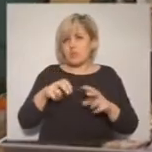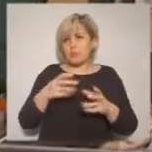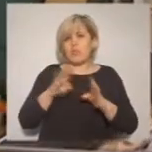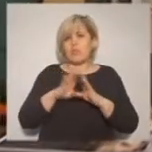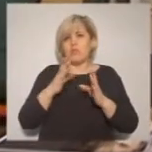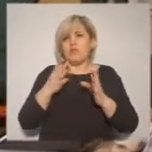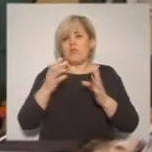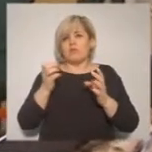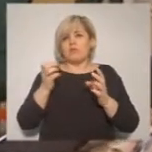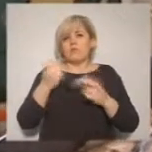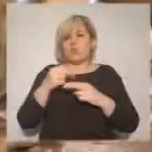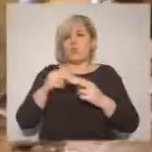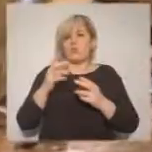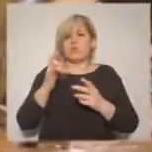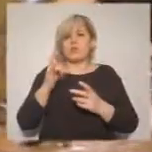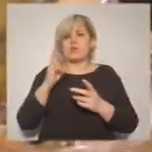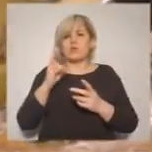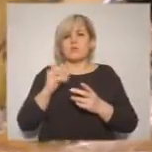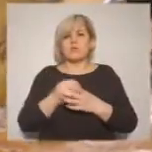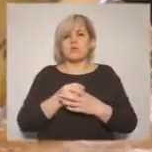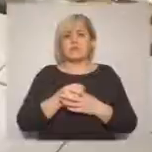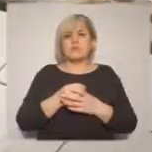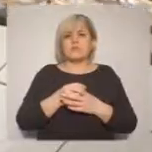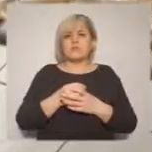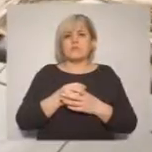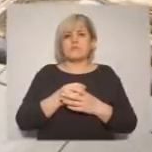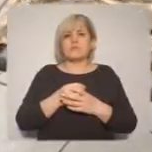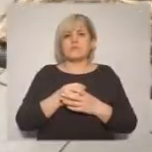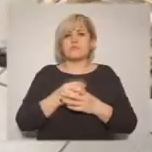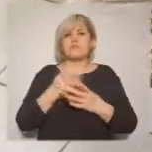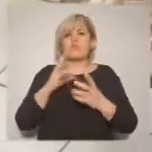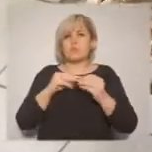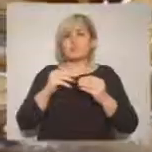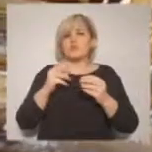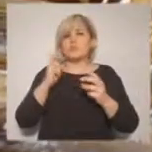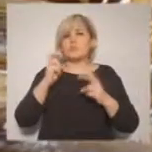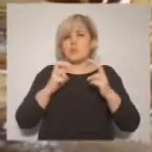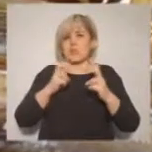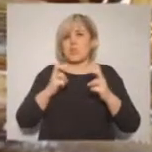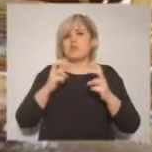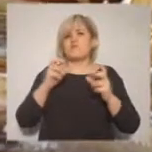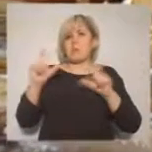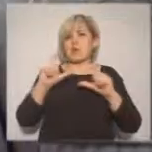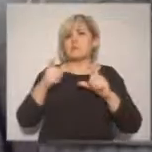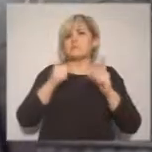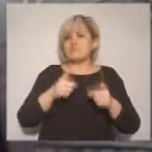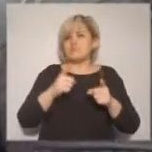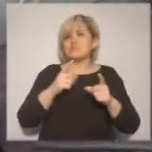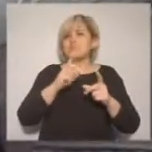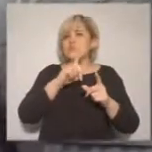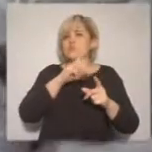мониторинга. Ежегодно сотрудники Роспотребнадзора Югры исследуют до 500 проб рыбы на перерабатывающих предприятиях и прилавках